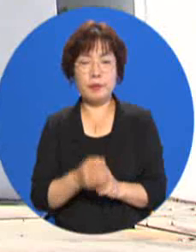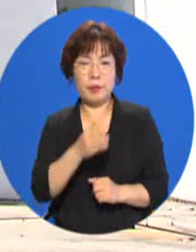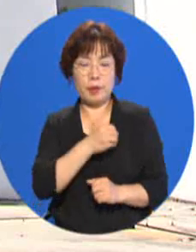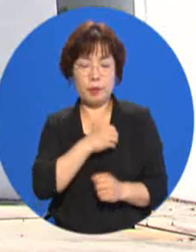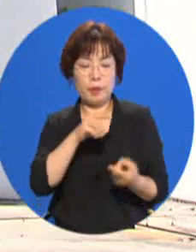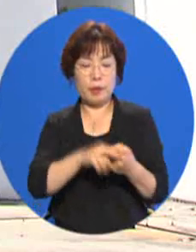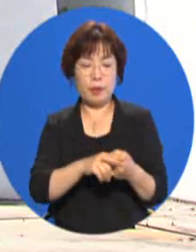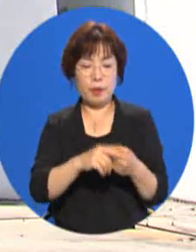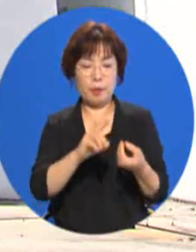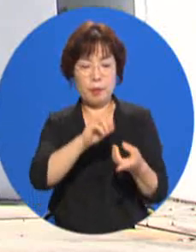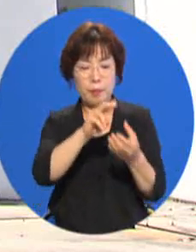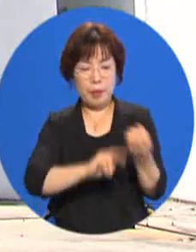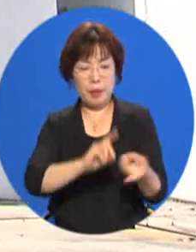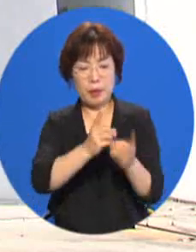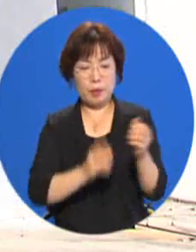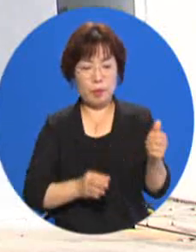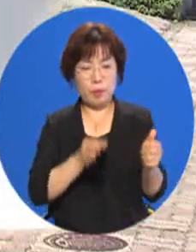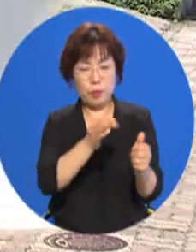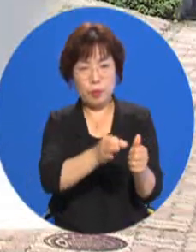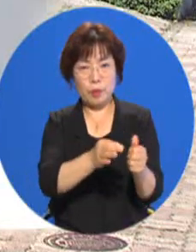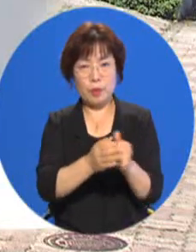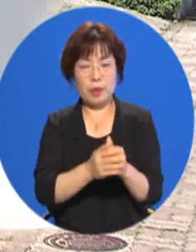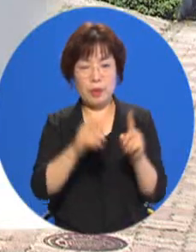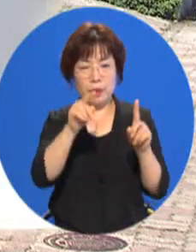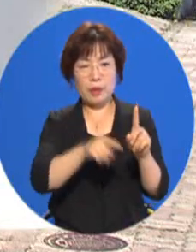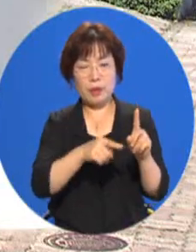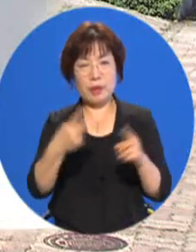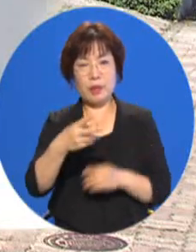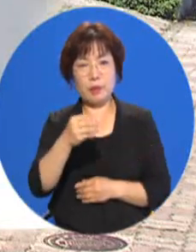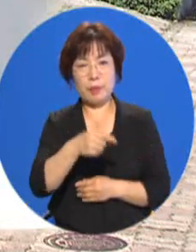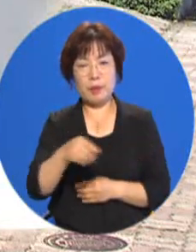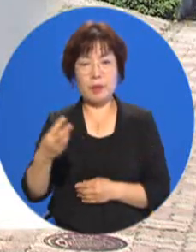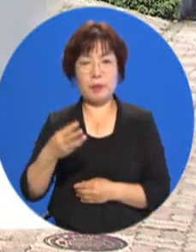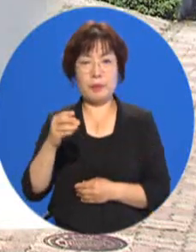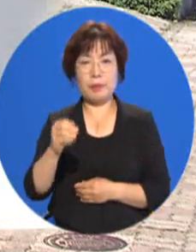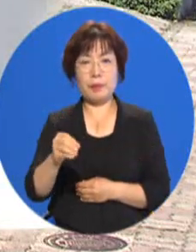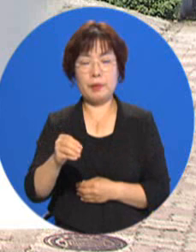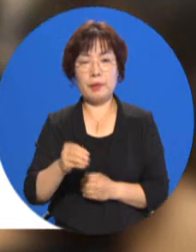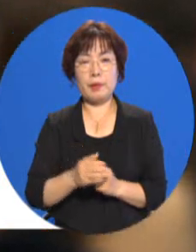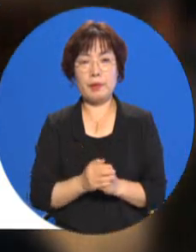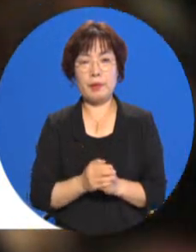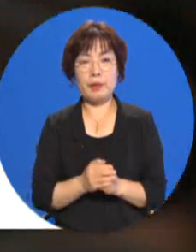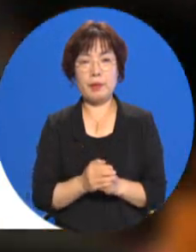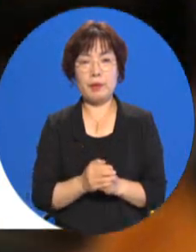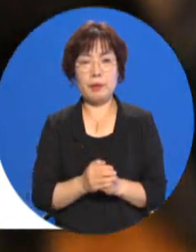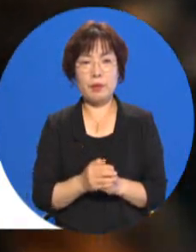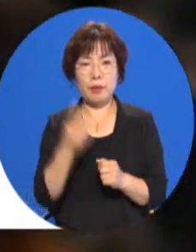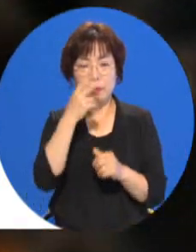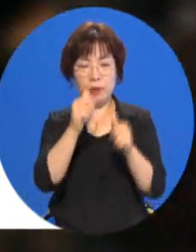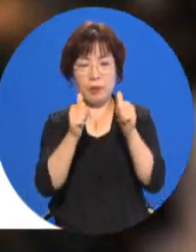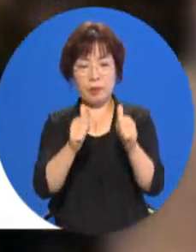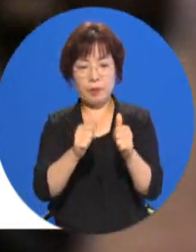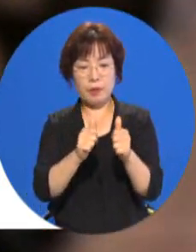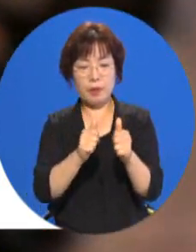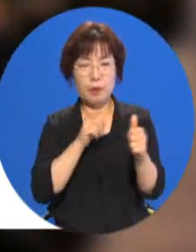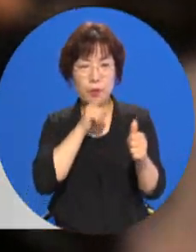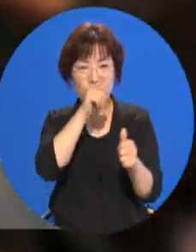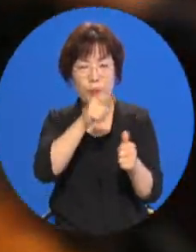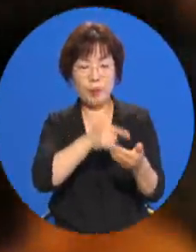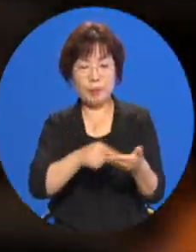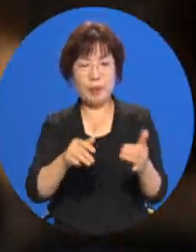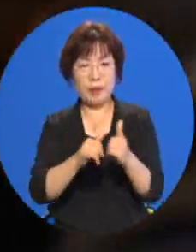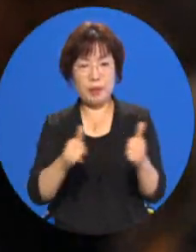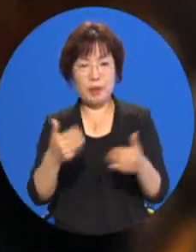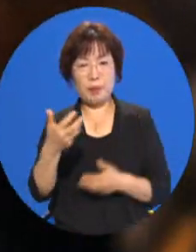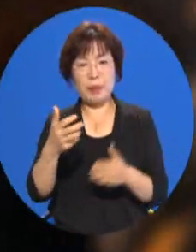조합원들이 분양대행사에 납부한 조합비는 1인당 2천만 원에서 3천만 원. 검찰에 대행사를 고발한